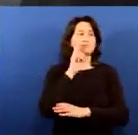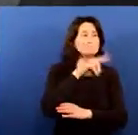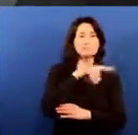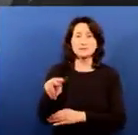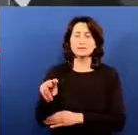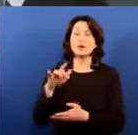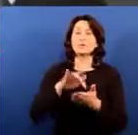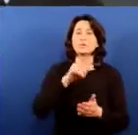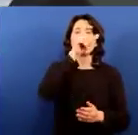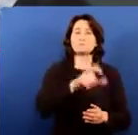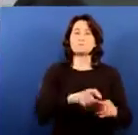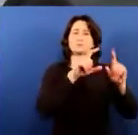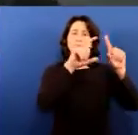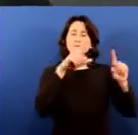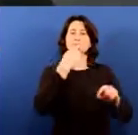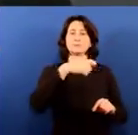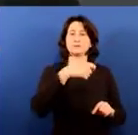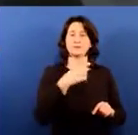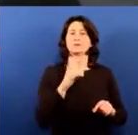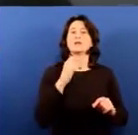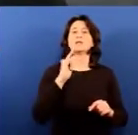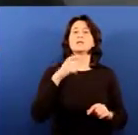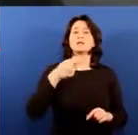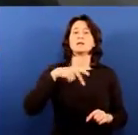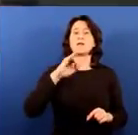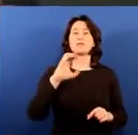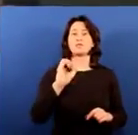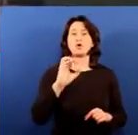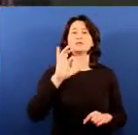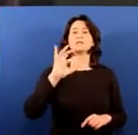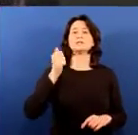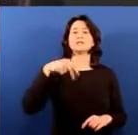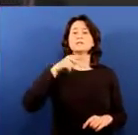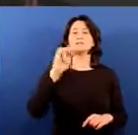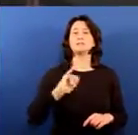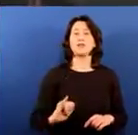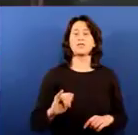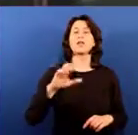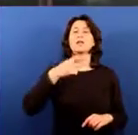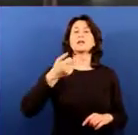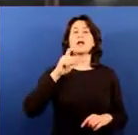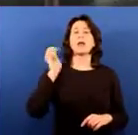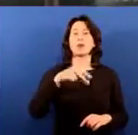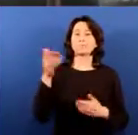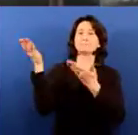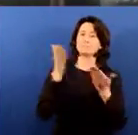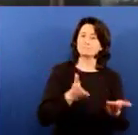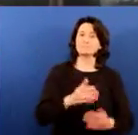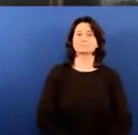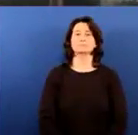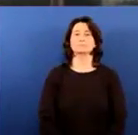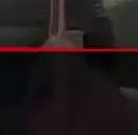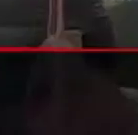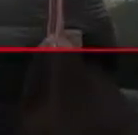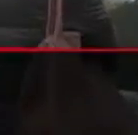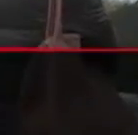eta munduko 5. enpresa elektrikoa da gaur egun. Horrez gain, energia eolikoaren arloan liderra da, eta